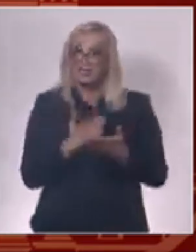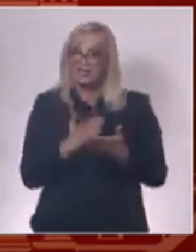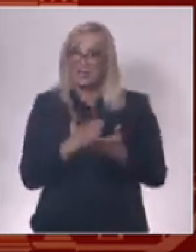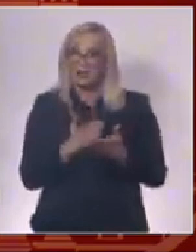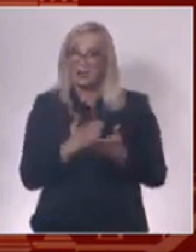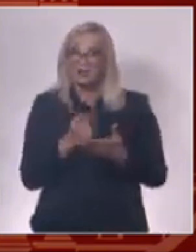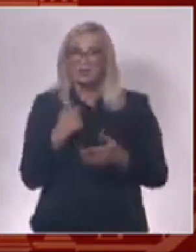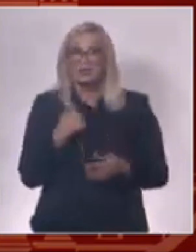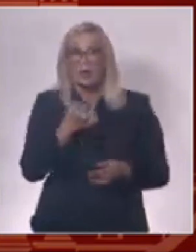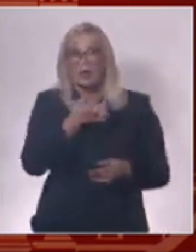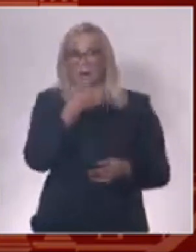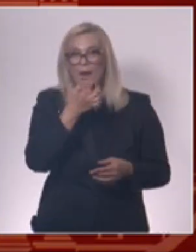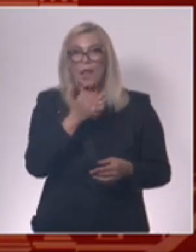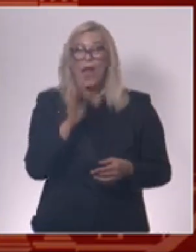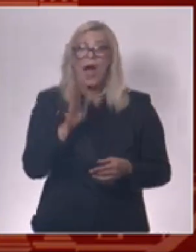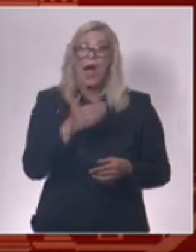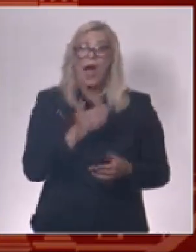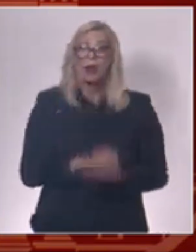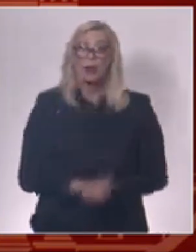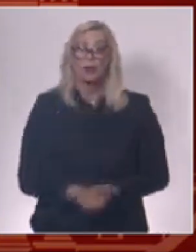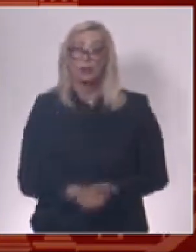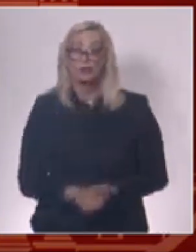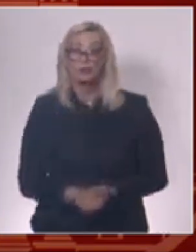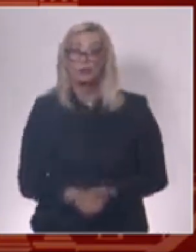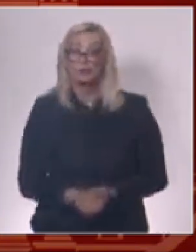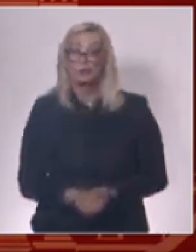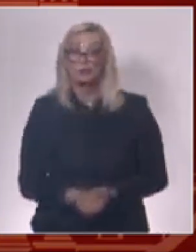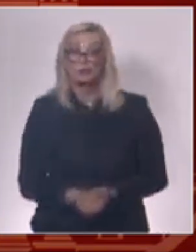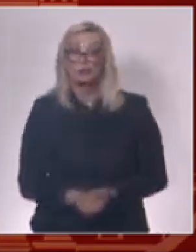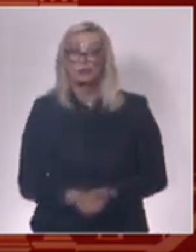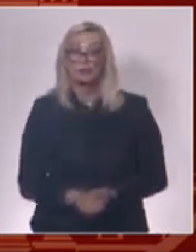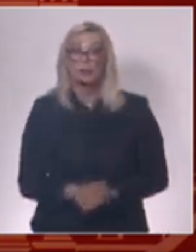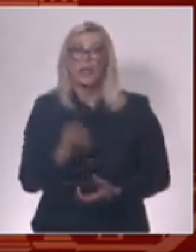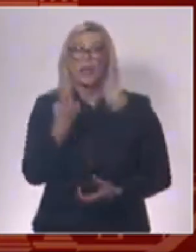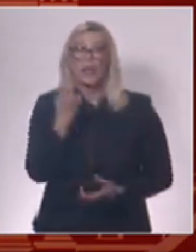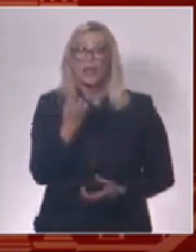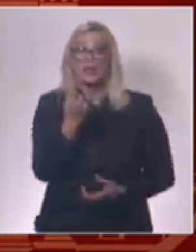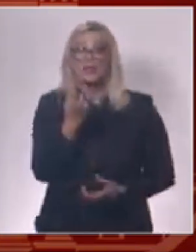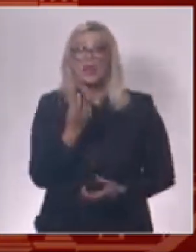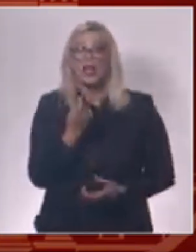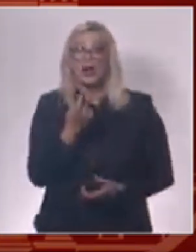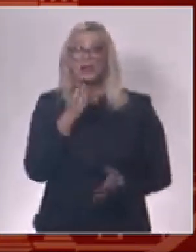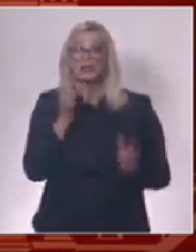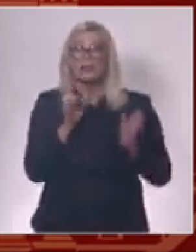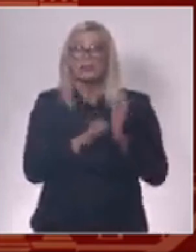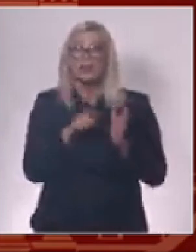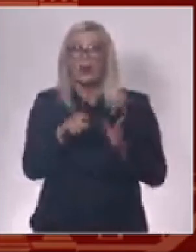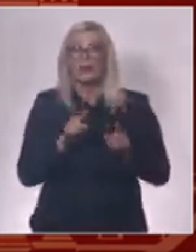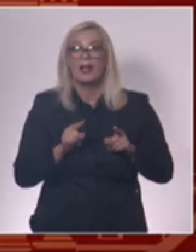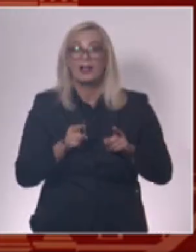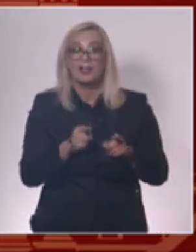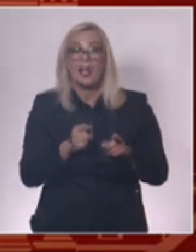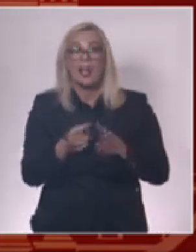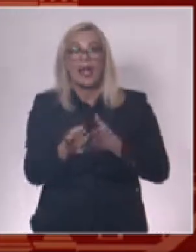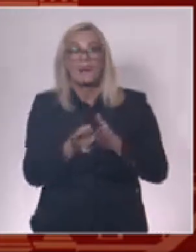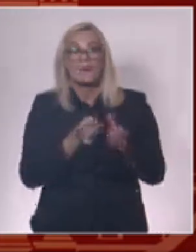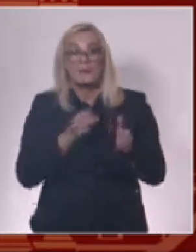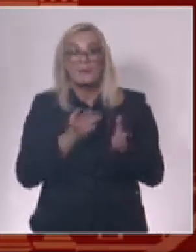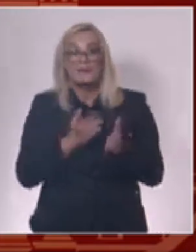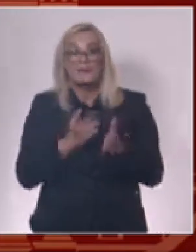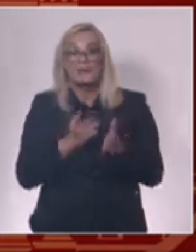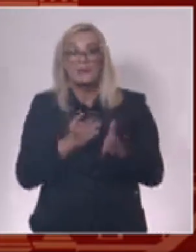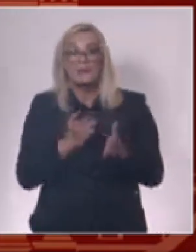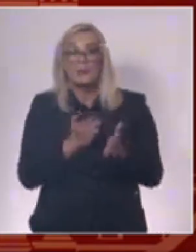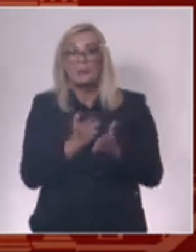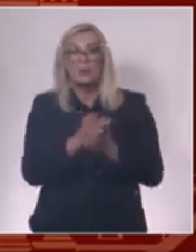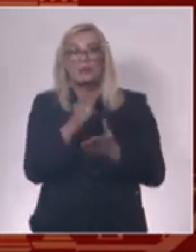секогаш го поставувам прашањето доколку една од целите нова иницијатива е брз проток на